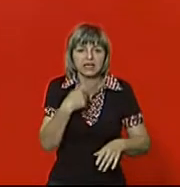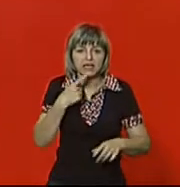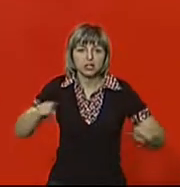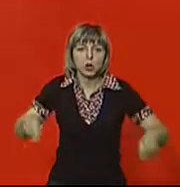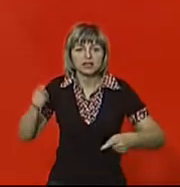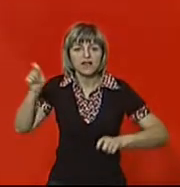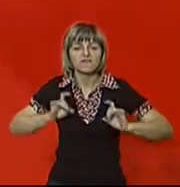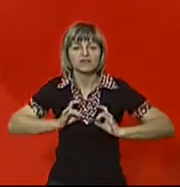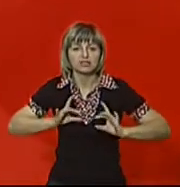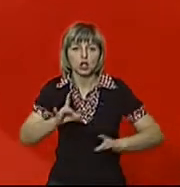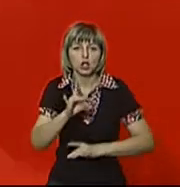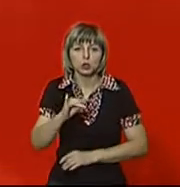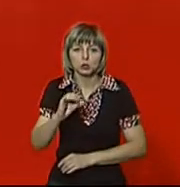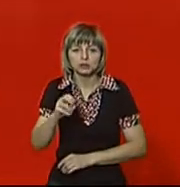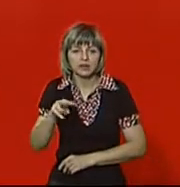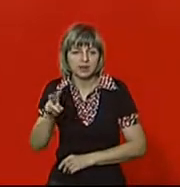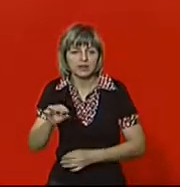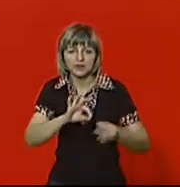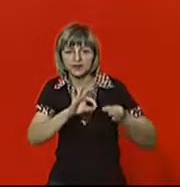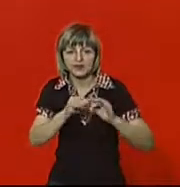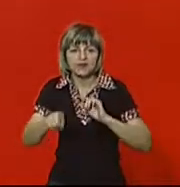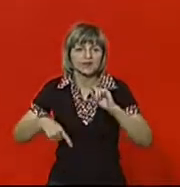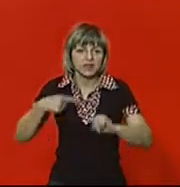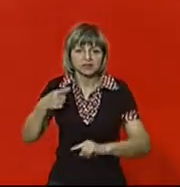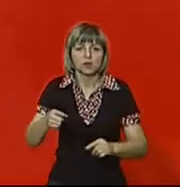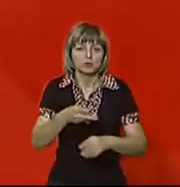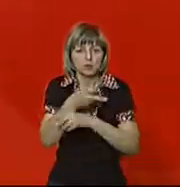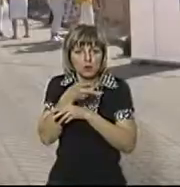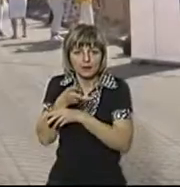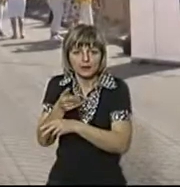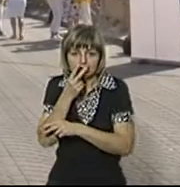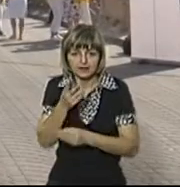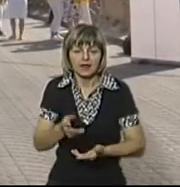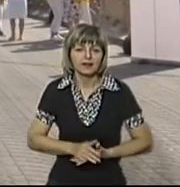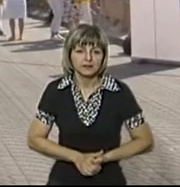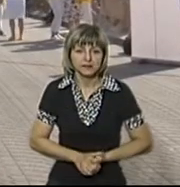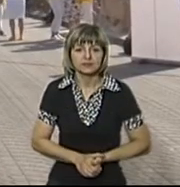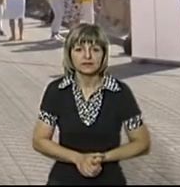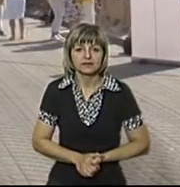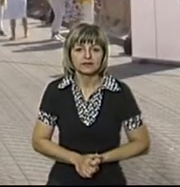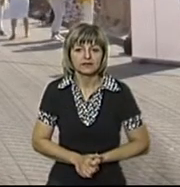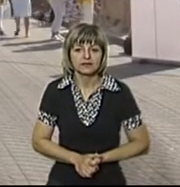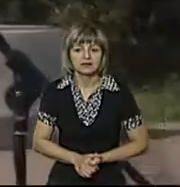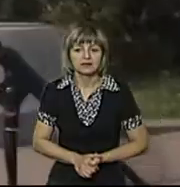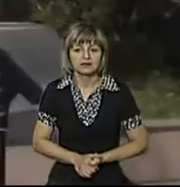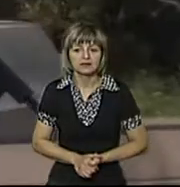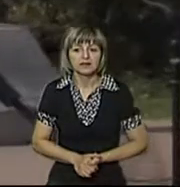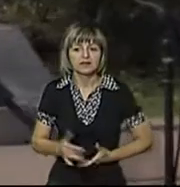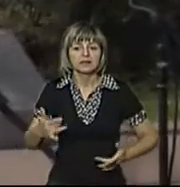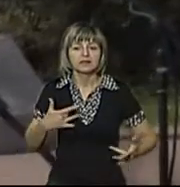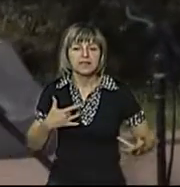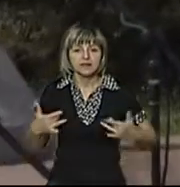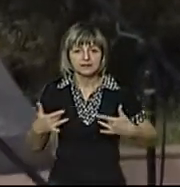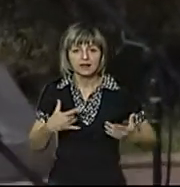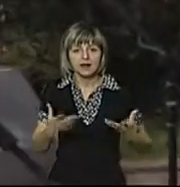організаторка фестивалю Руслана Порицька. Детальніше у наступному матеріалі. 3 театральні дні по